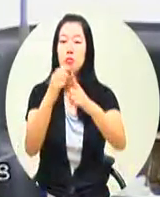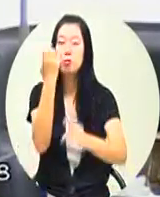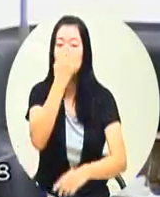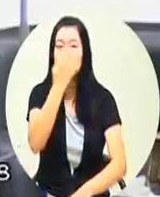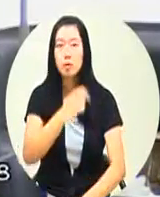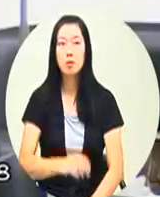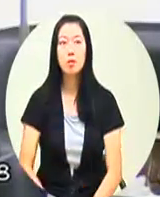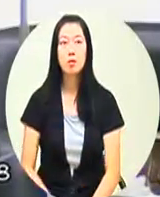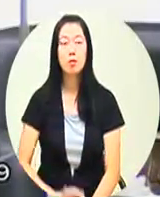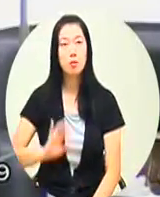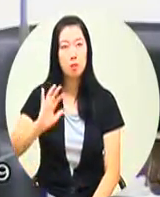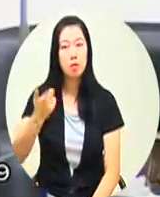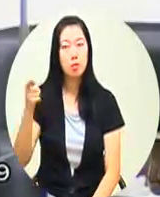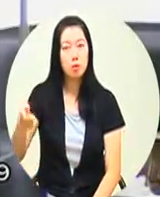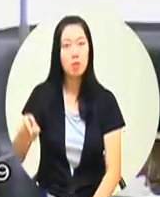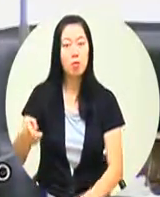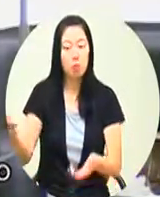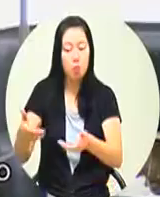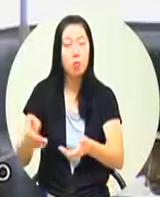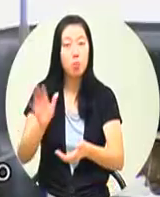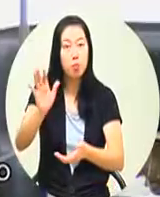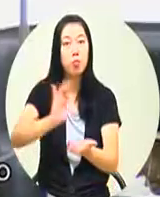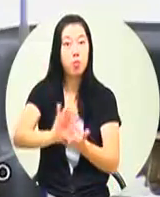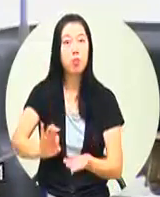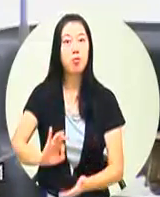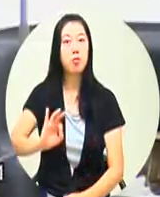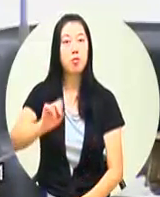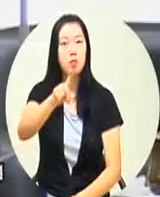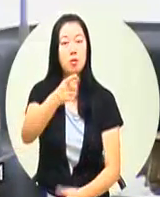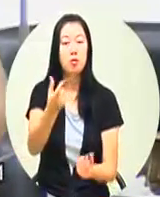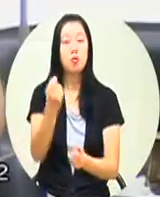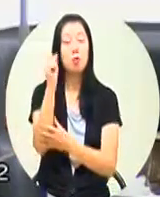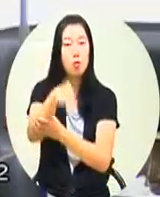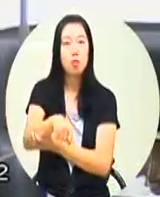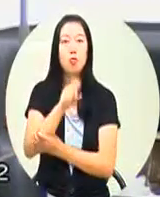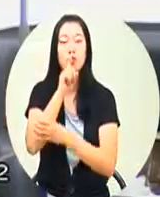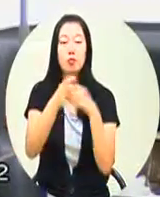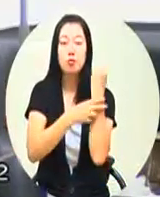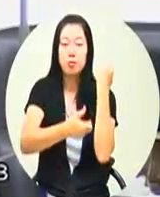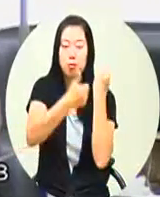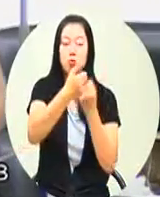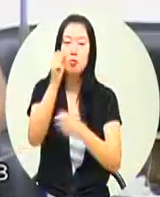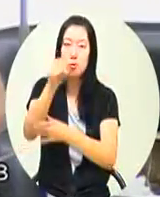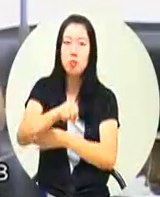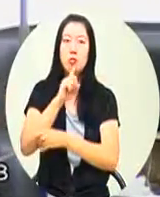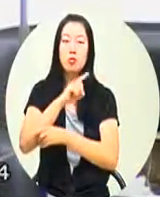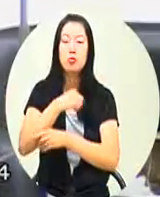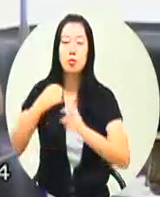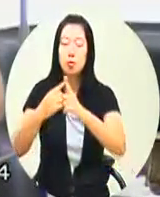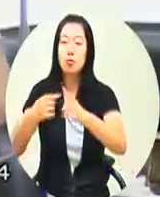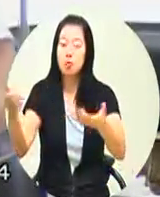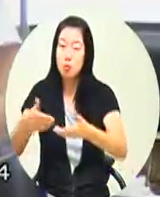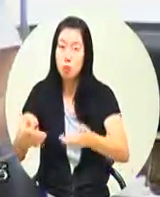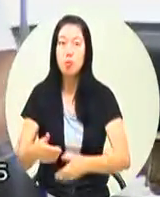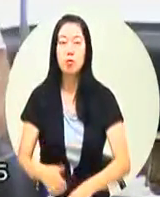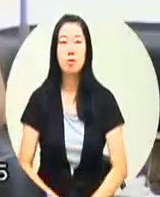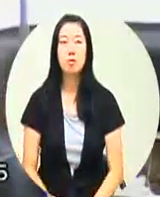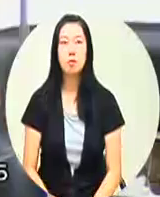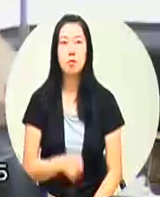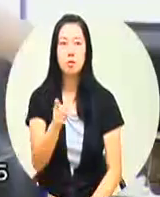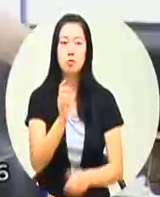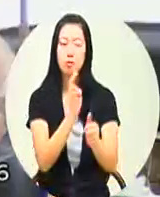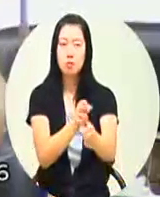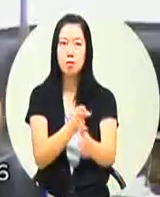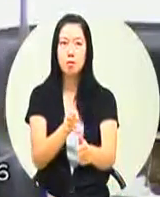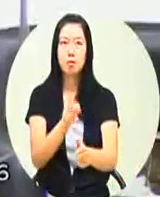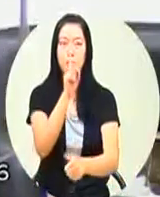果东湖有用，啊，你也答应我跟里长说要来处理，啊，结果我看呢唔对，结果你敢